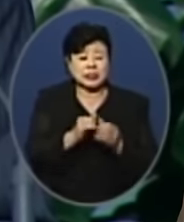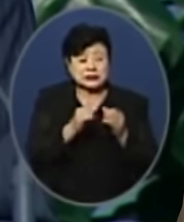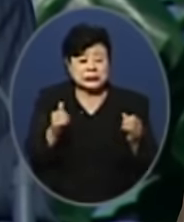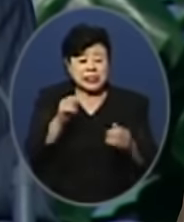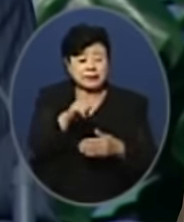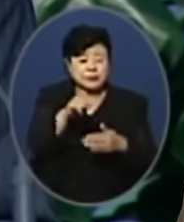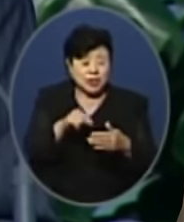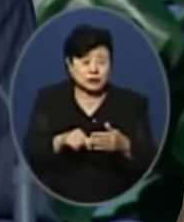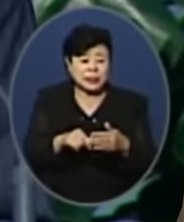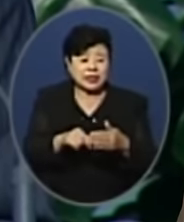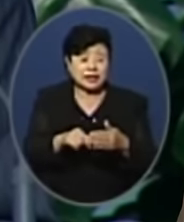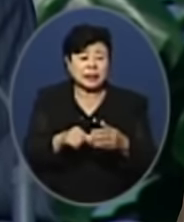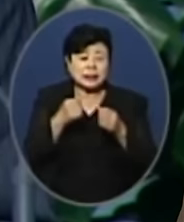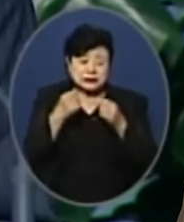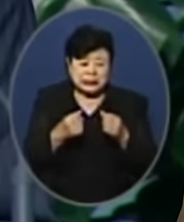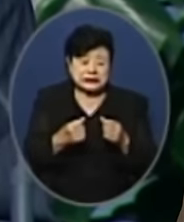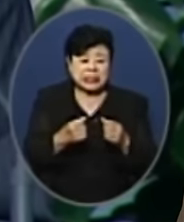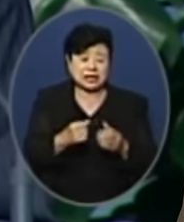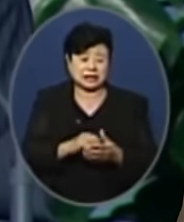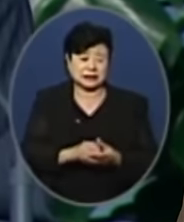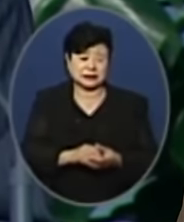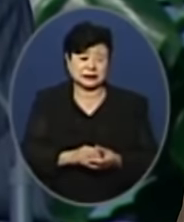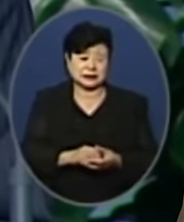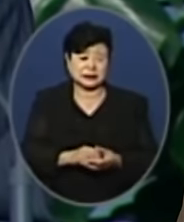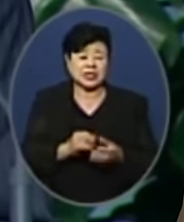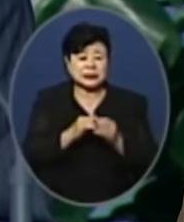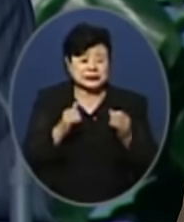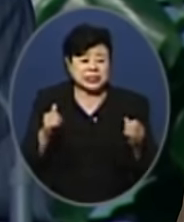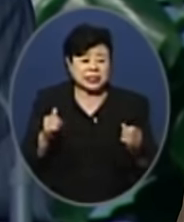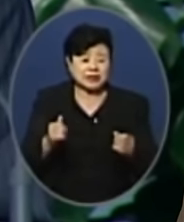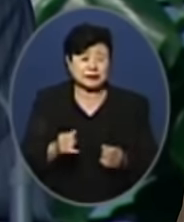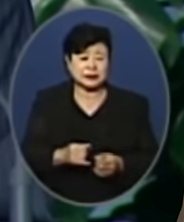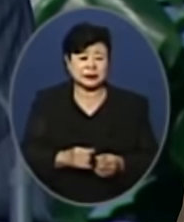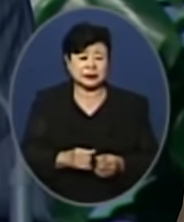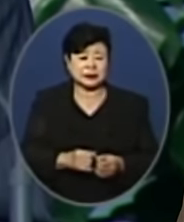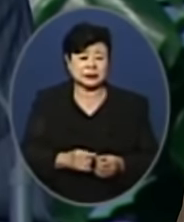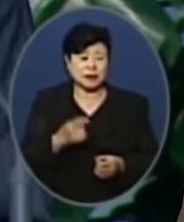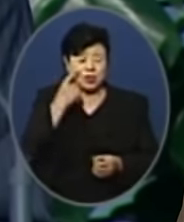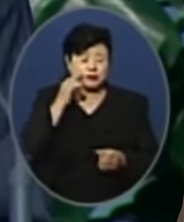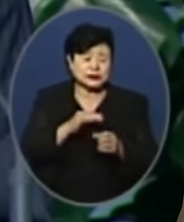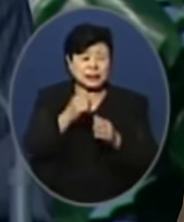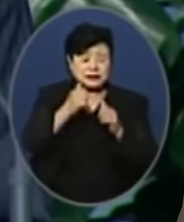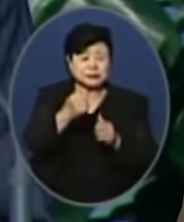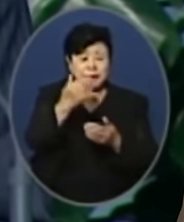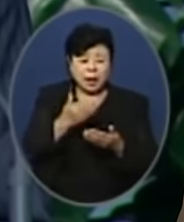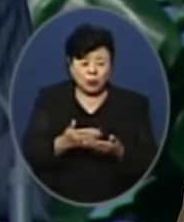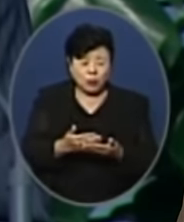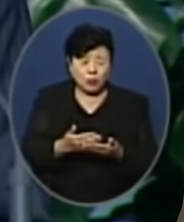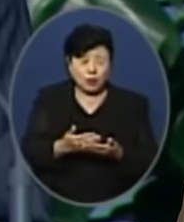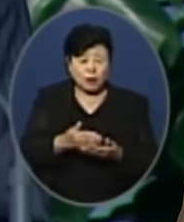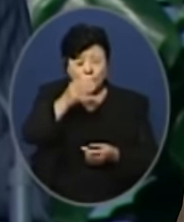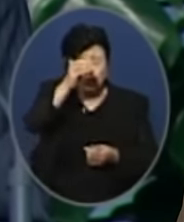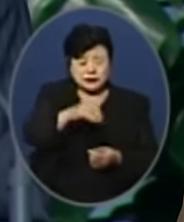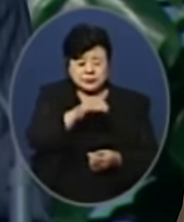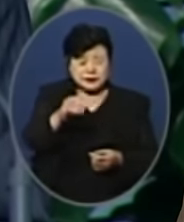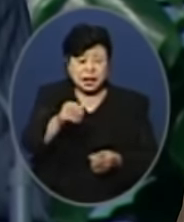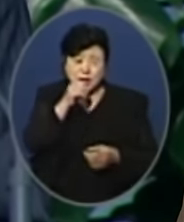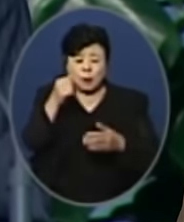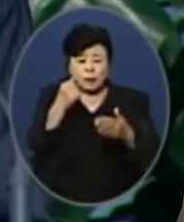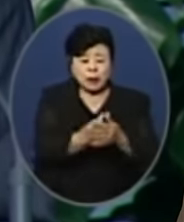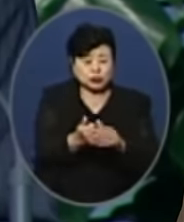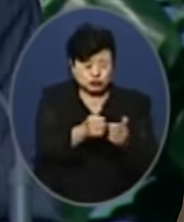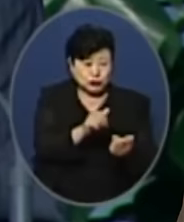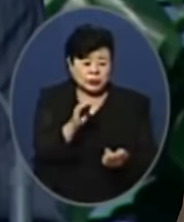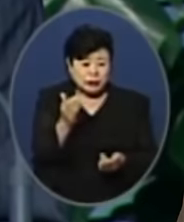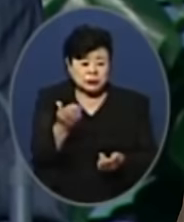사람 가운데서 사시다가 인간이 당하는 가장 비극적인 심판을 받아 십자가에 못 박혀 죽게